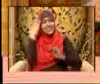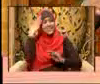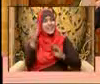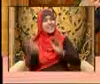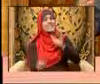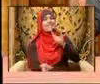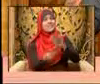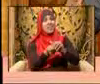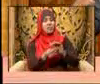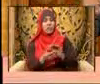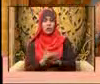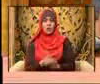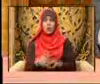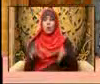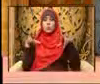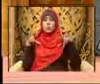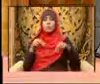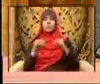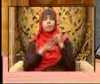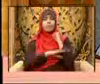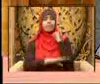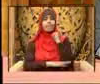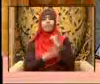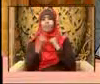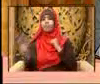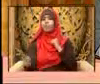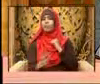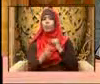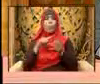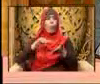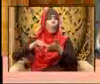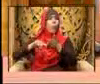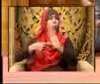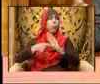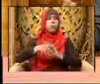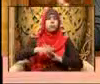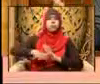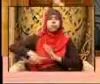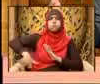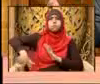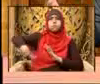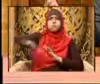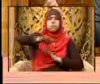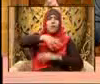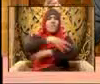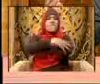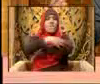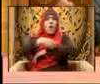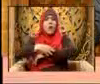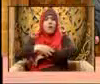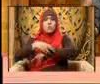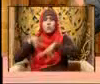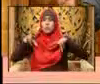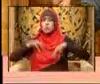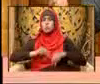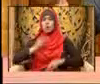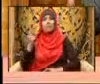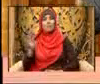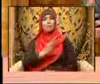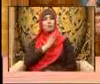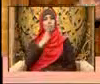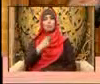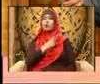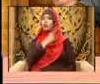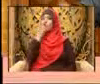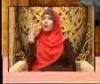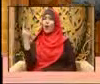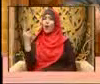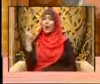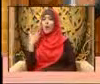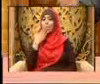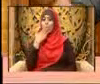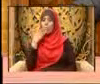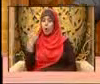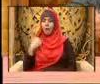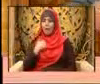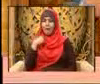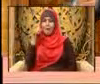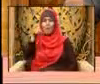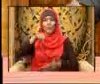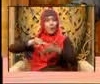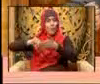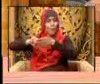أنه تغطي كل أحوال الفقراء والمساكين، أي نخليه الفقراء في فقرهم، لا، لابد عندئذ أن